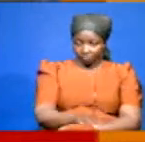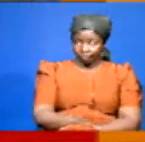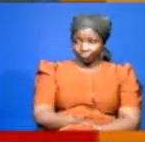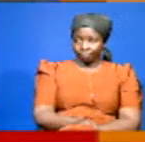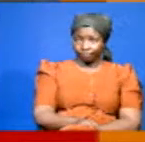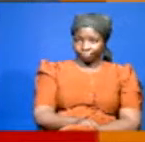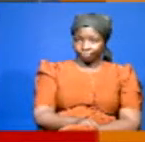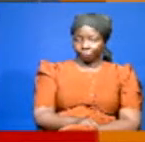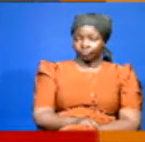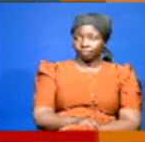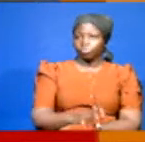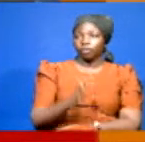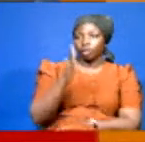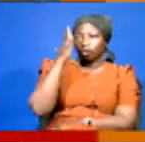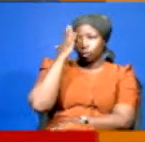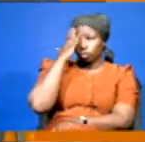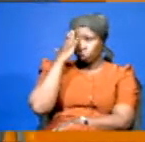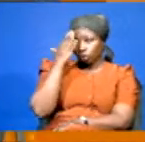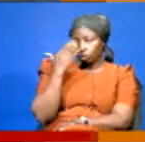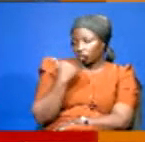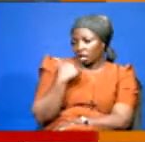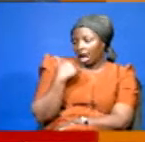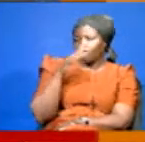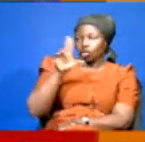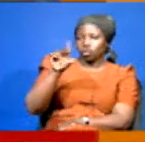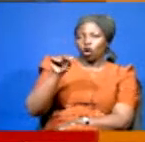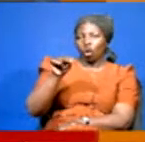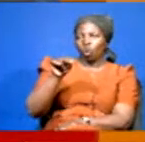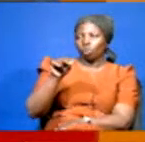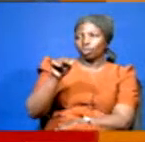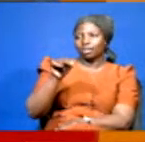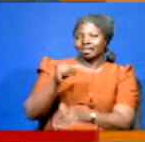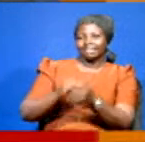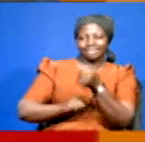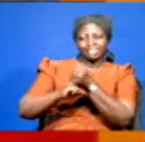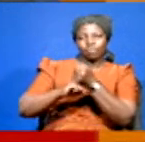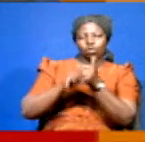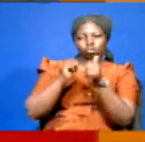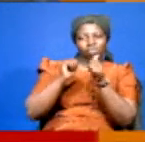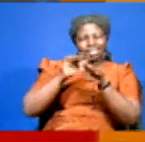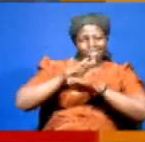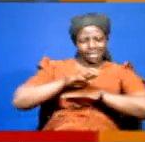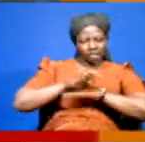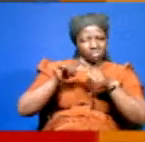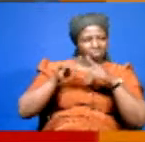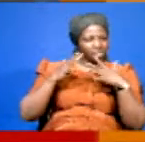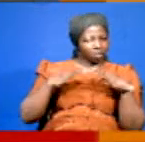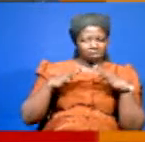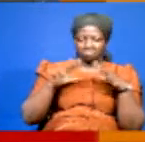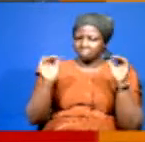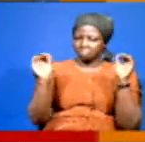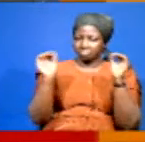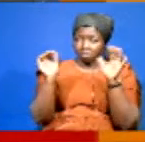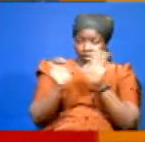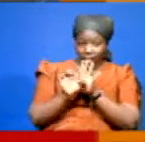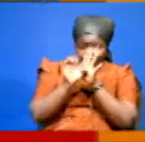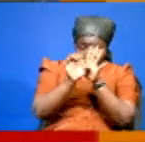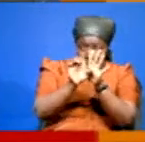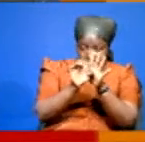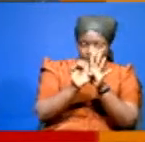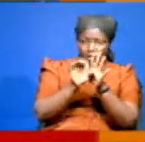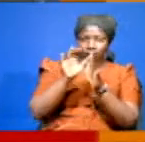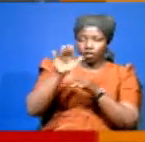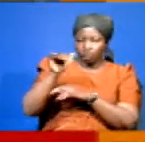Wajua hakuna msaada itakayotoshelesha binadamu. Kwa mfano kwa saa hii ukienda kama kwangu ninakotoka